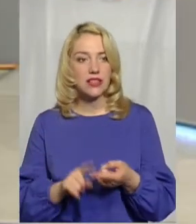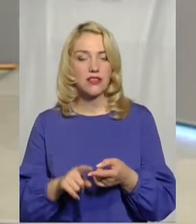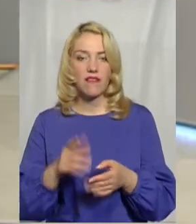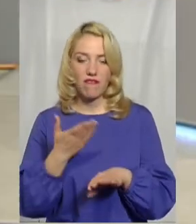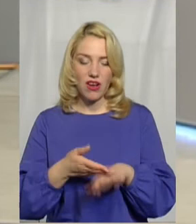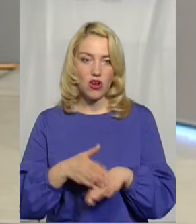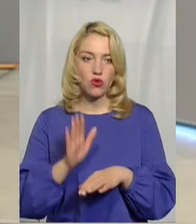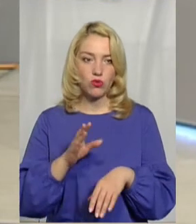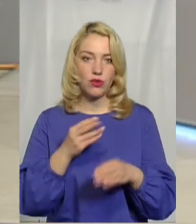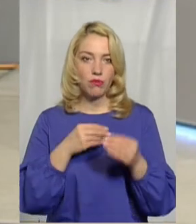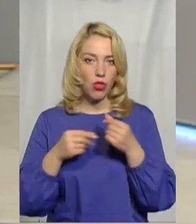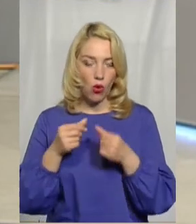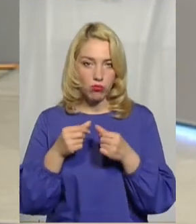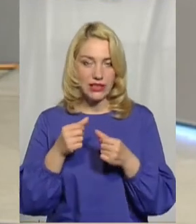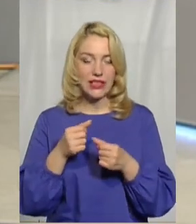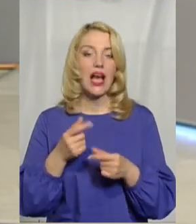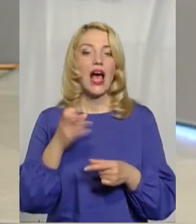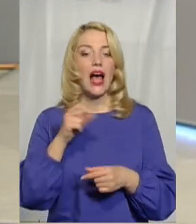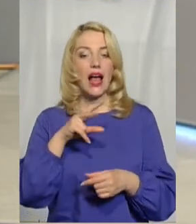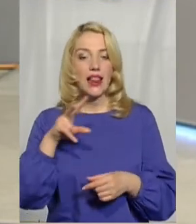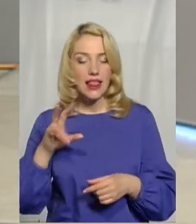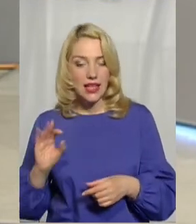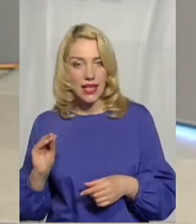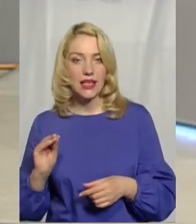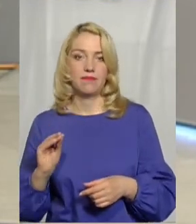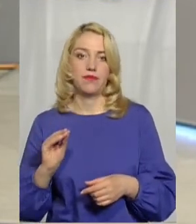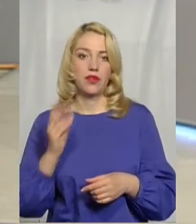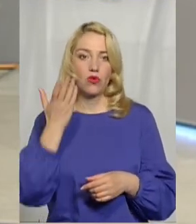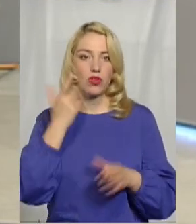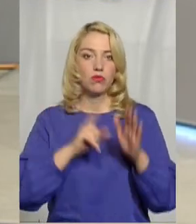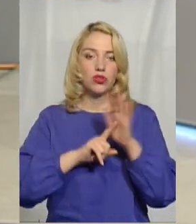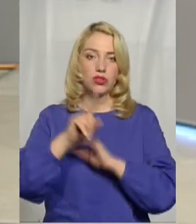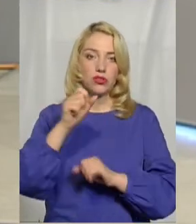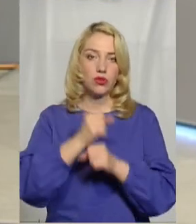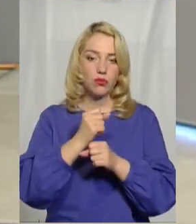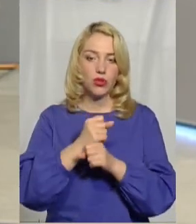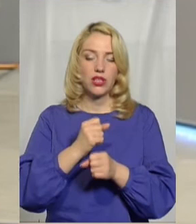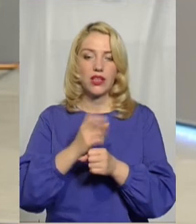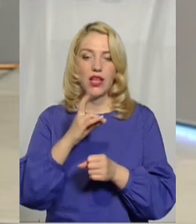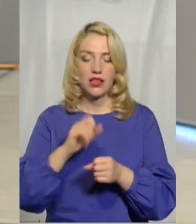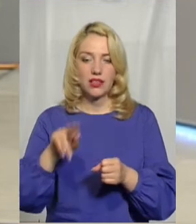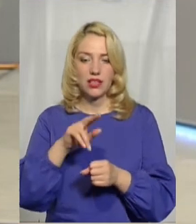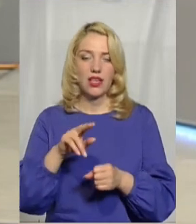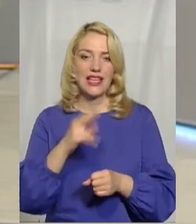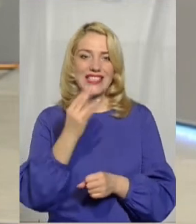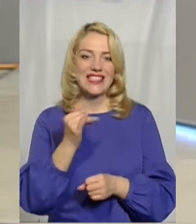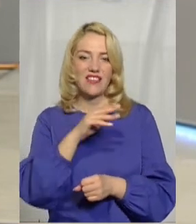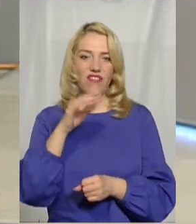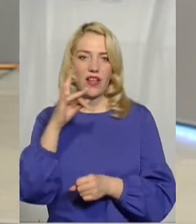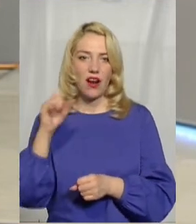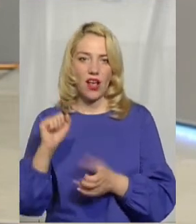підробити. Але, менш з тим, коли почалася робота над оцифруванням документів і чим